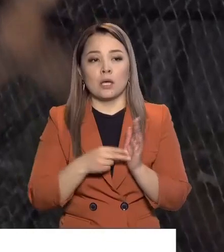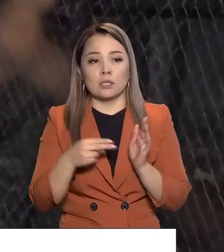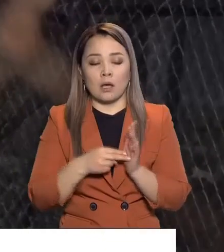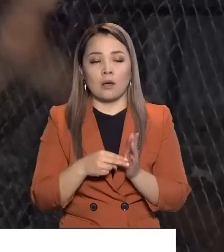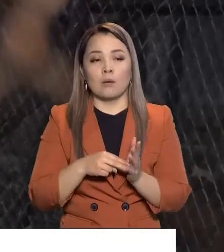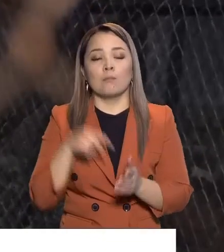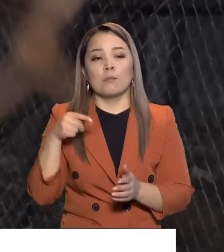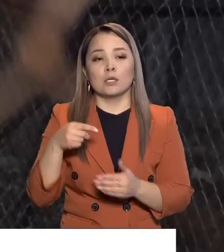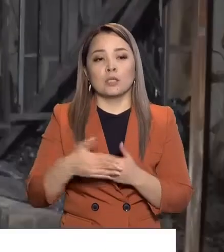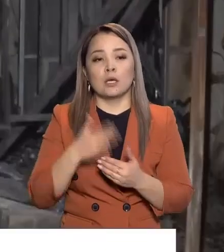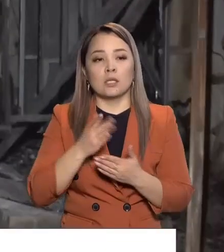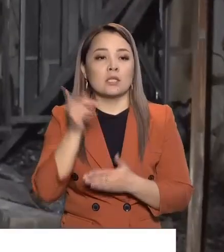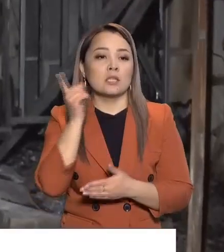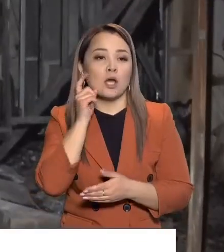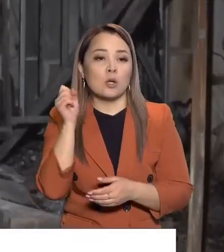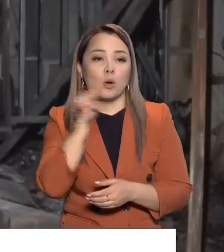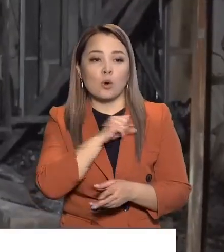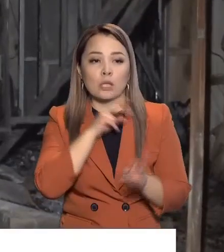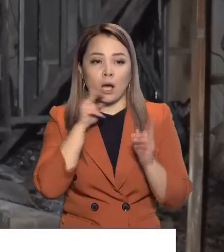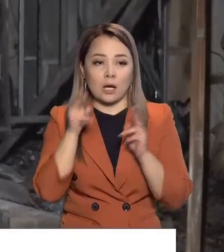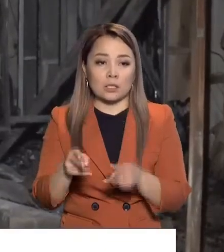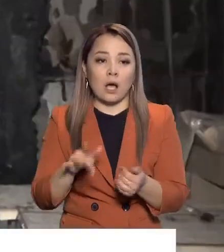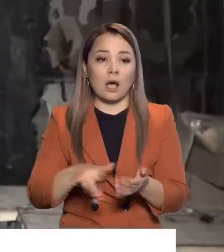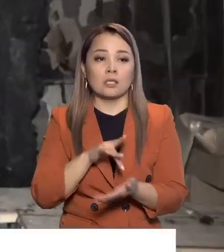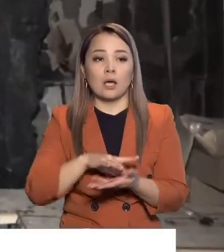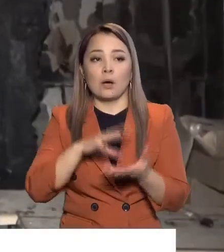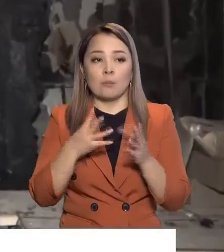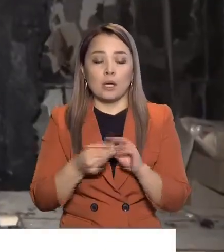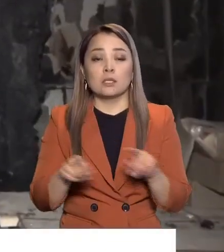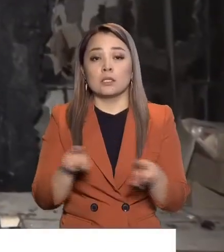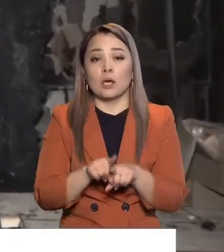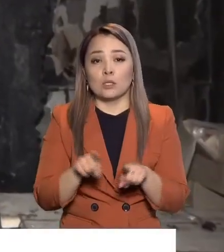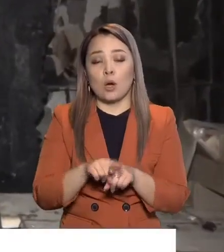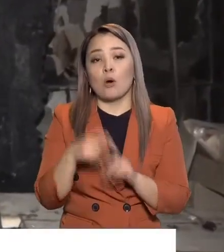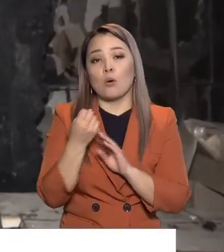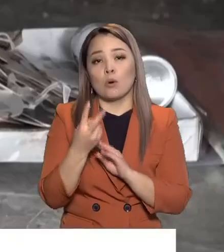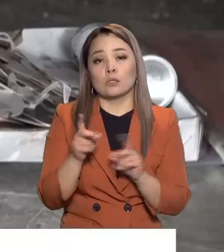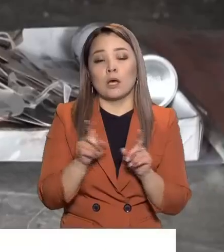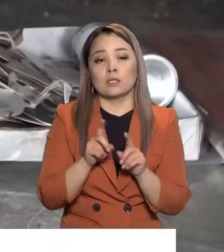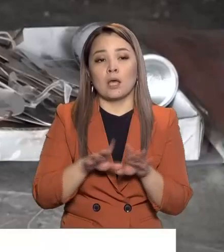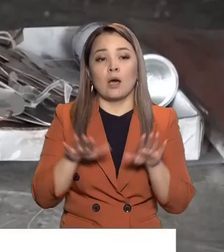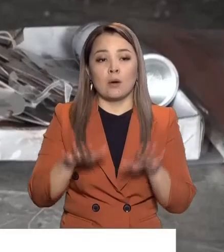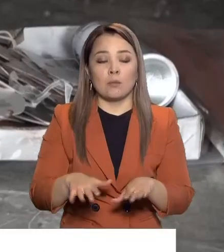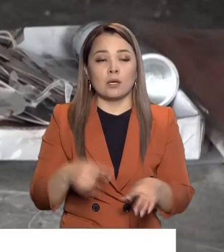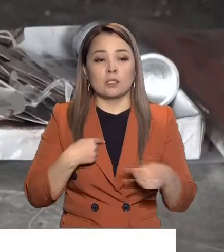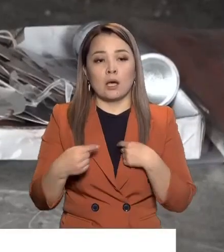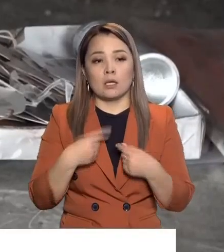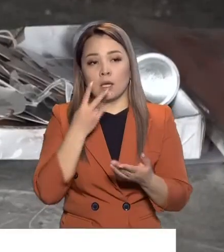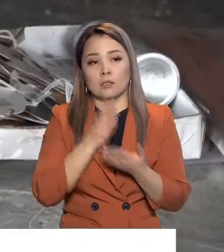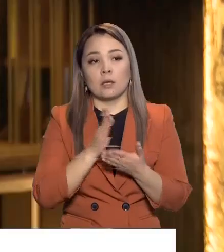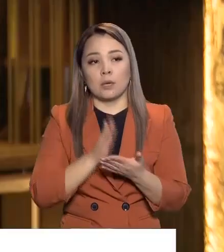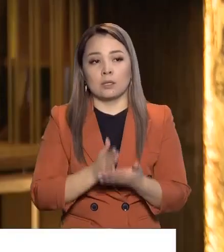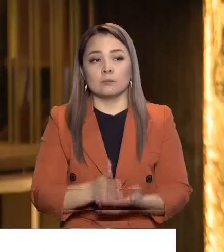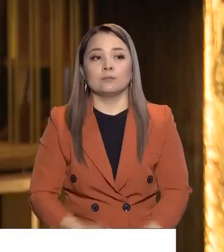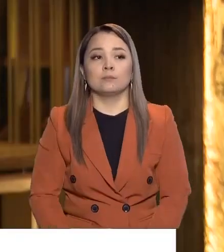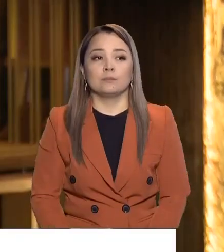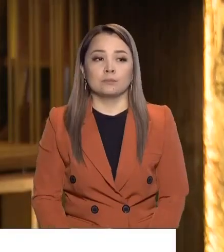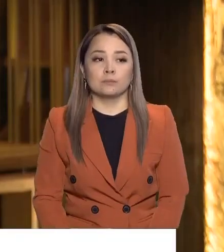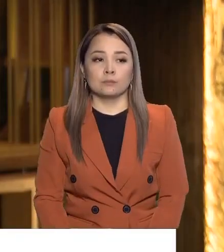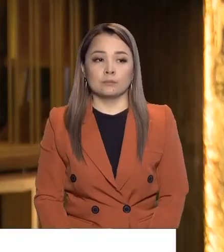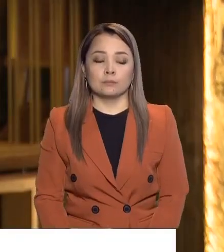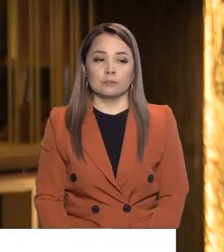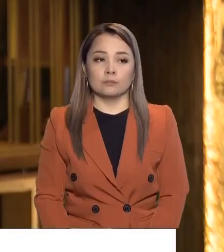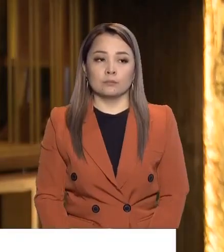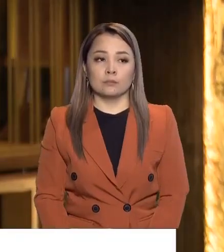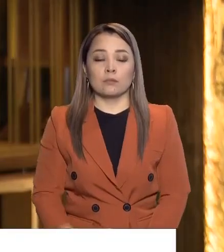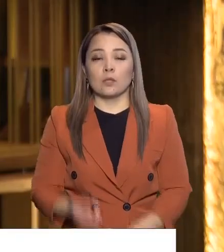тұрмайтын мыңдаған ұялы телефон ұрлаған. Қала бойынша дәл осындай 12 сауда орталығы зардап шекті. Очень сильно